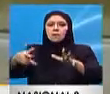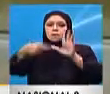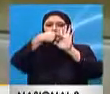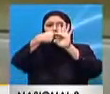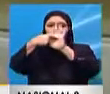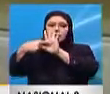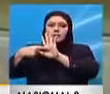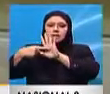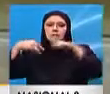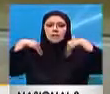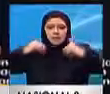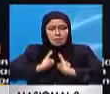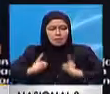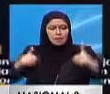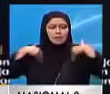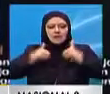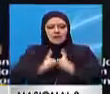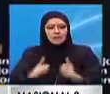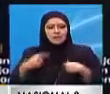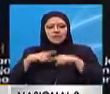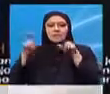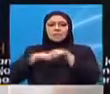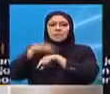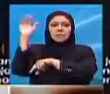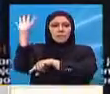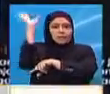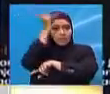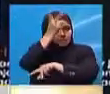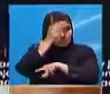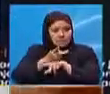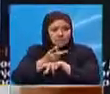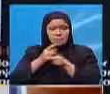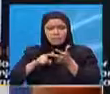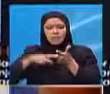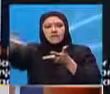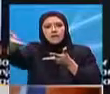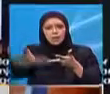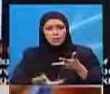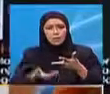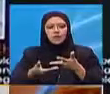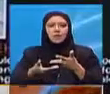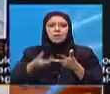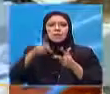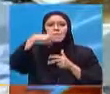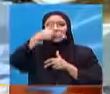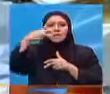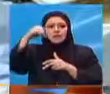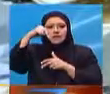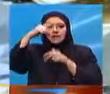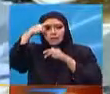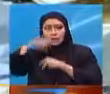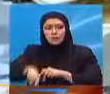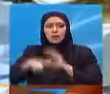terdapat simpan termasuk juga kita nak jemput juga anan supaya dia dapat